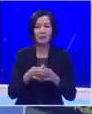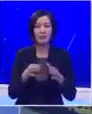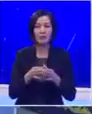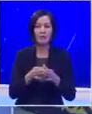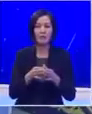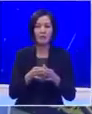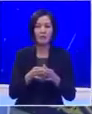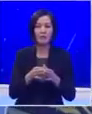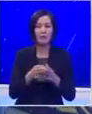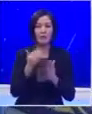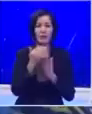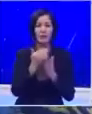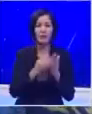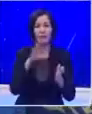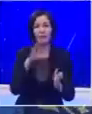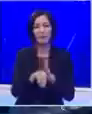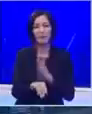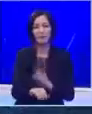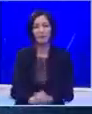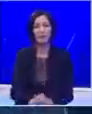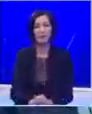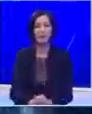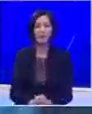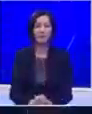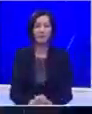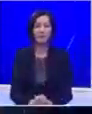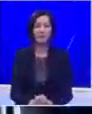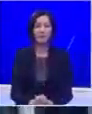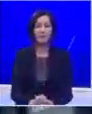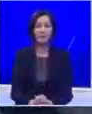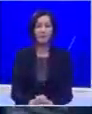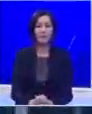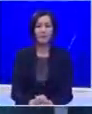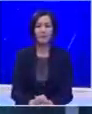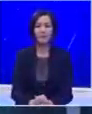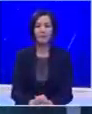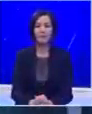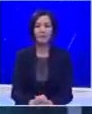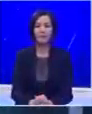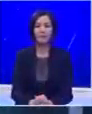командалық есепте жүлдегерлер тізімінен көрінді. Жарқын Нұрланұлы, Ғабит Қадырахманов, Жетісу телеарнасы.